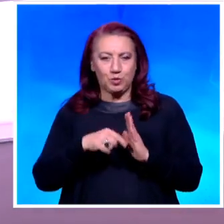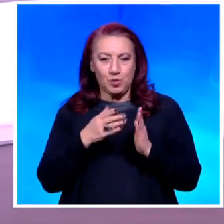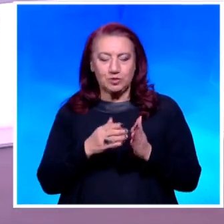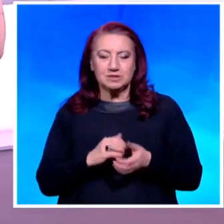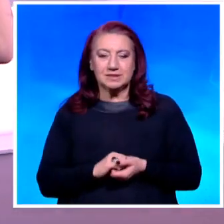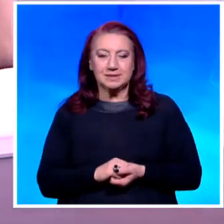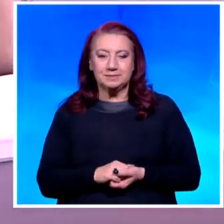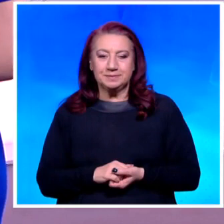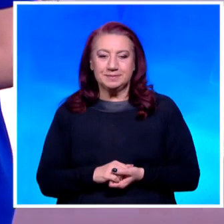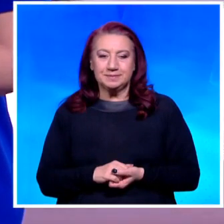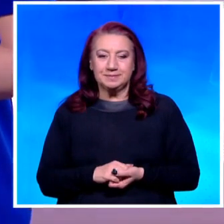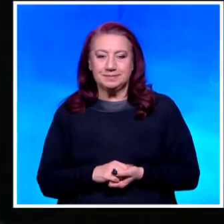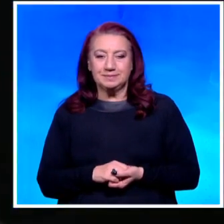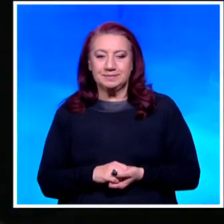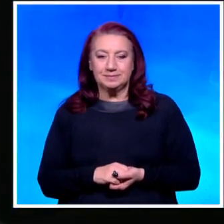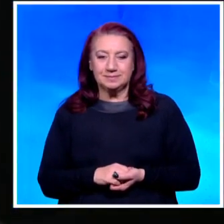здравей!